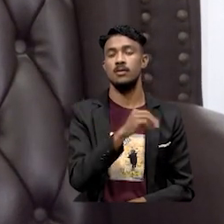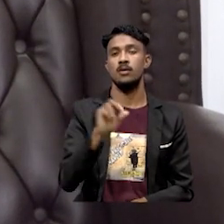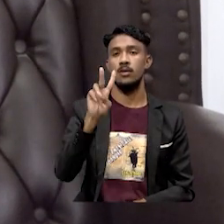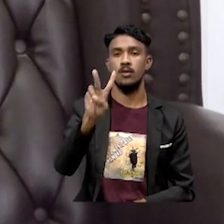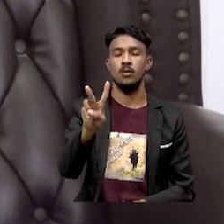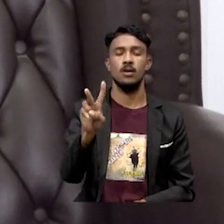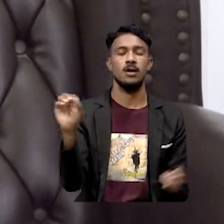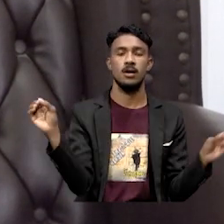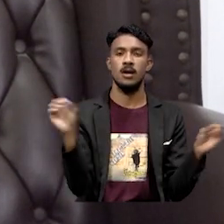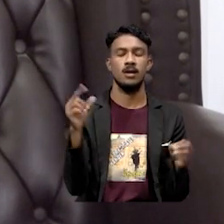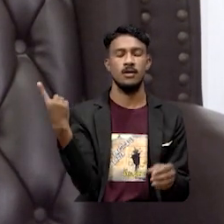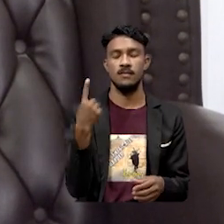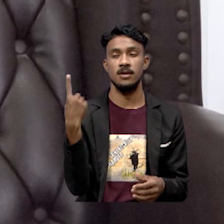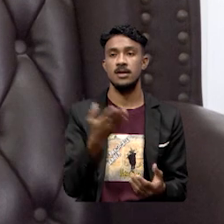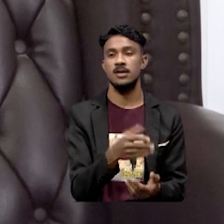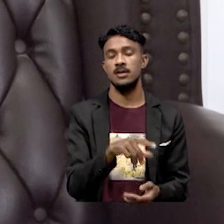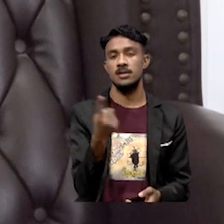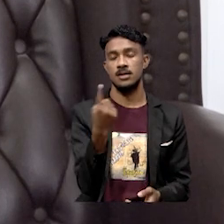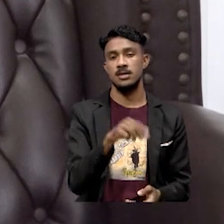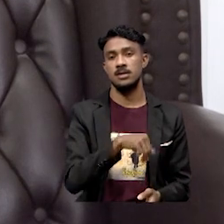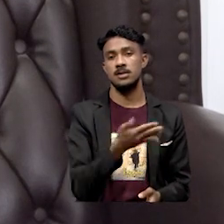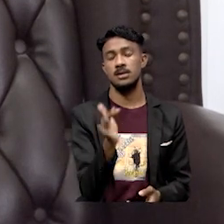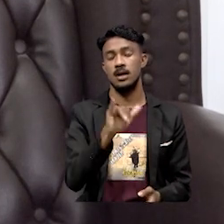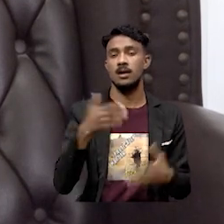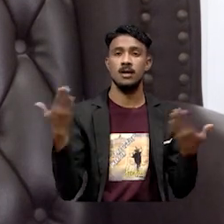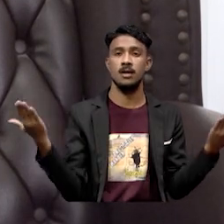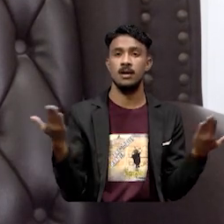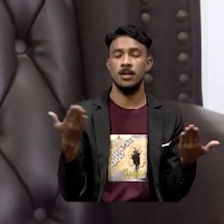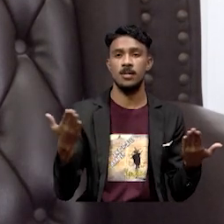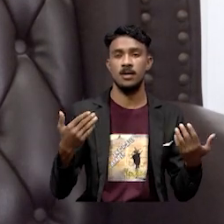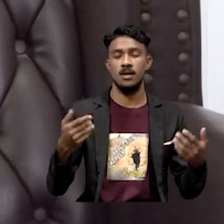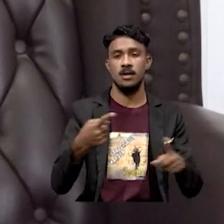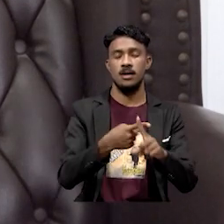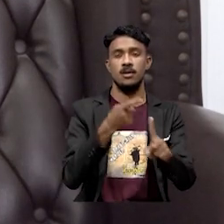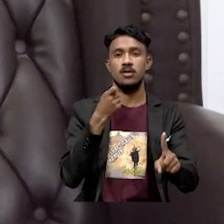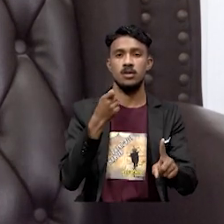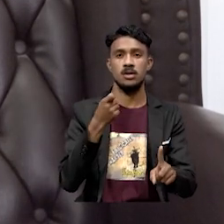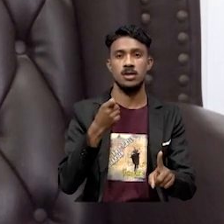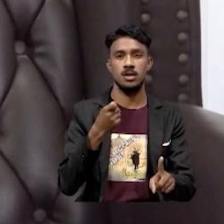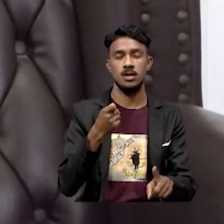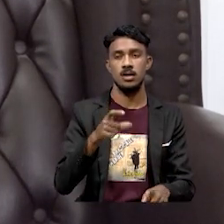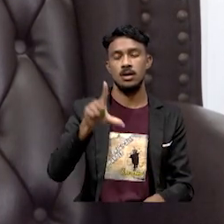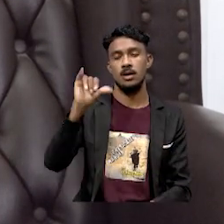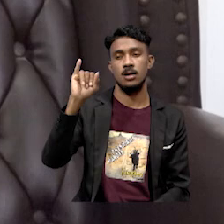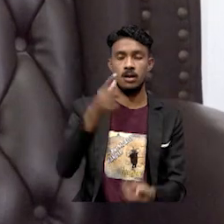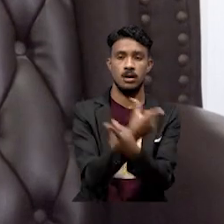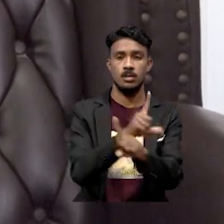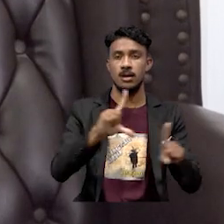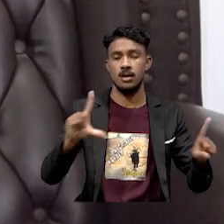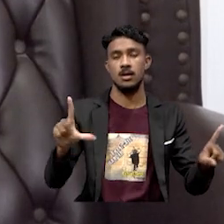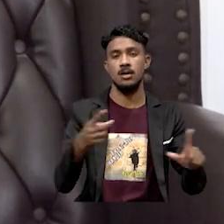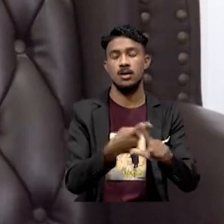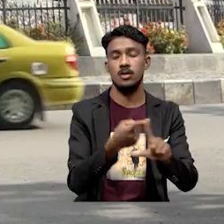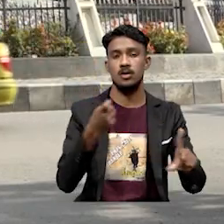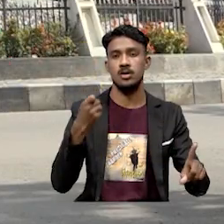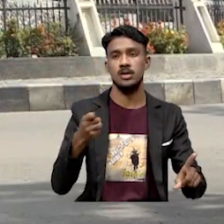Lativo. Sirna be mak ativo maka husi Avenida Liberdade de Imprensa, kata kusi